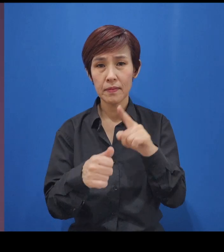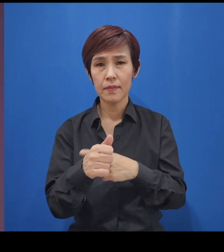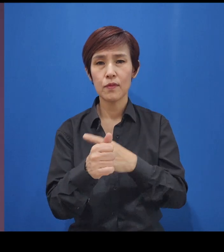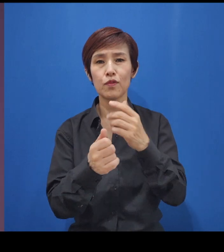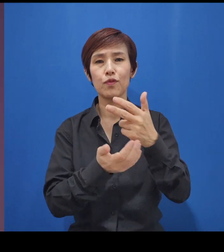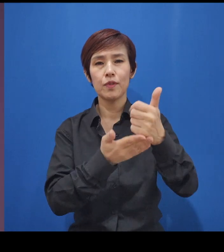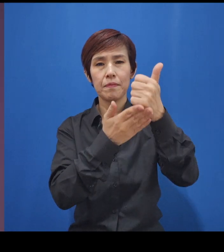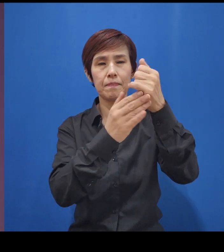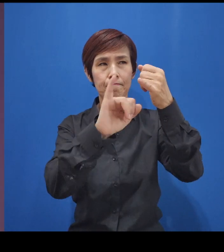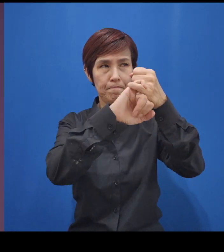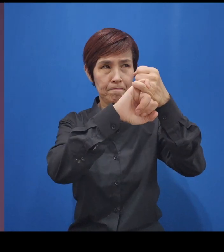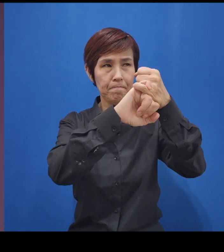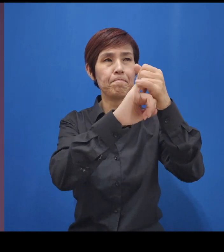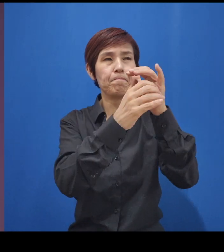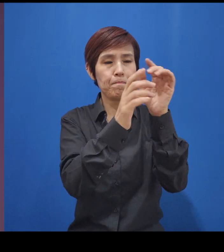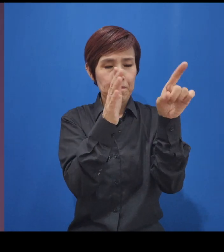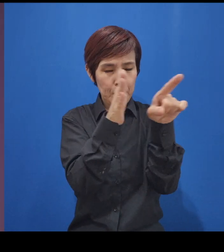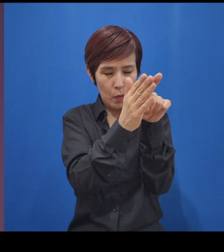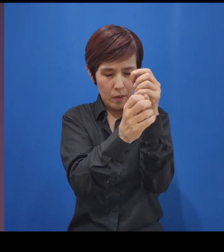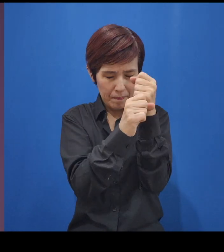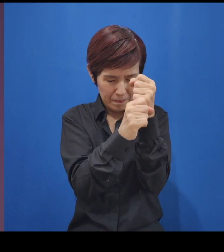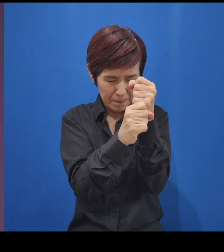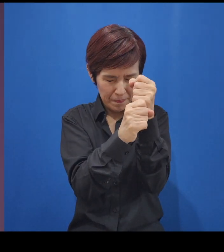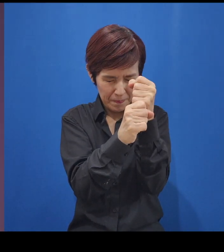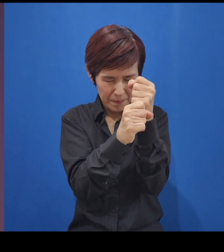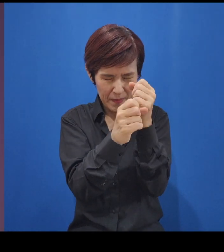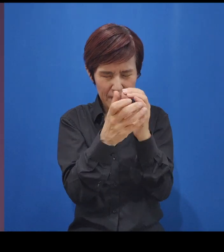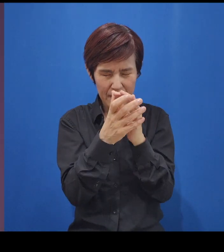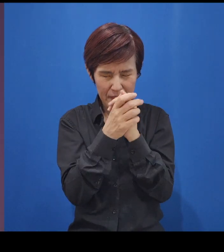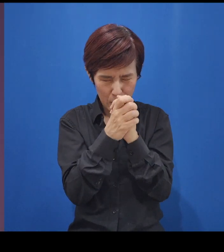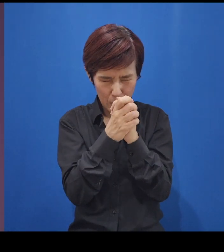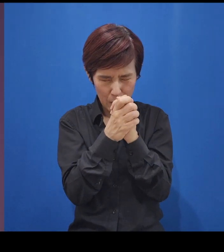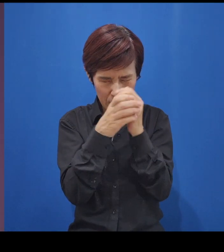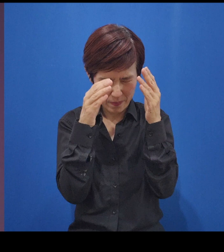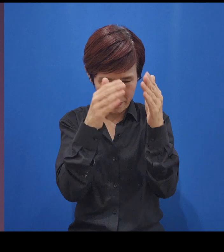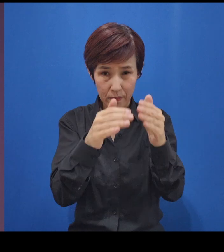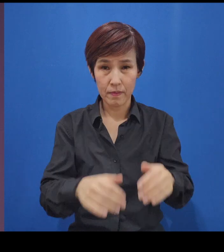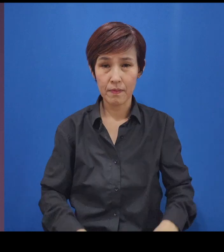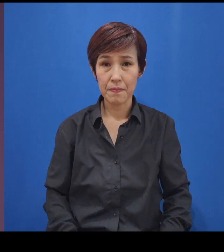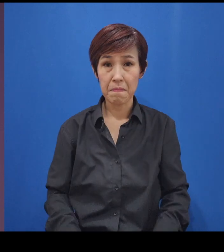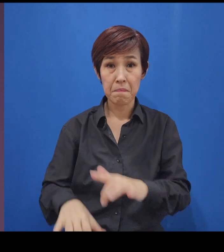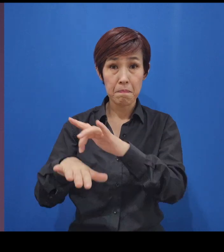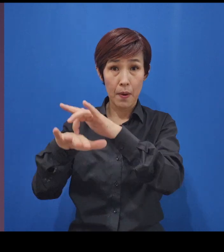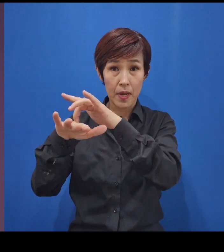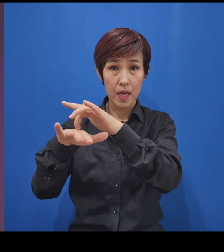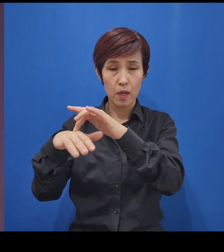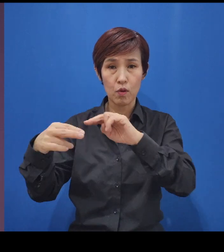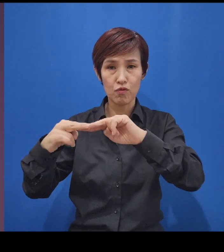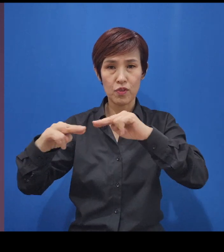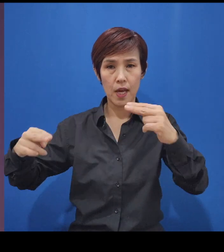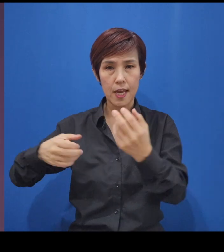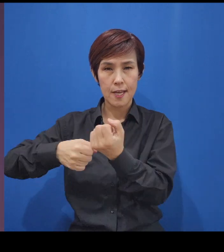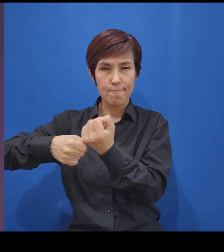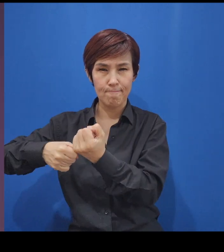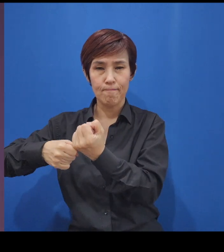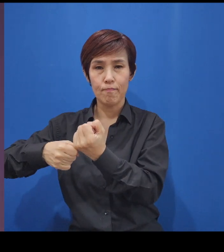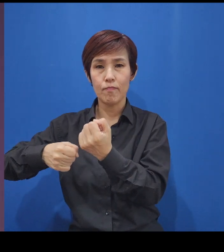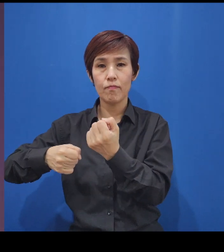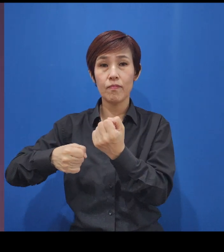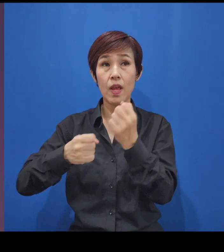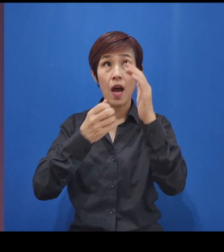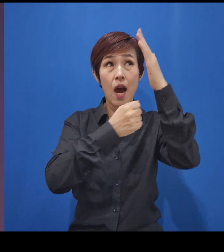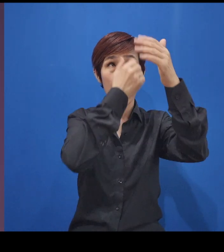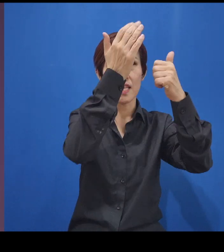기도에 힘쓰니라. 마귀도 줄다리기 밧줄을 잡고 하나님도